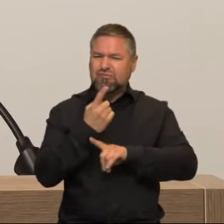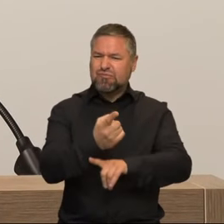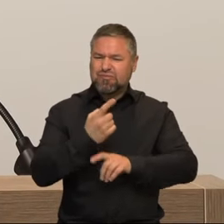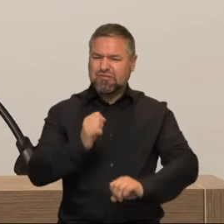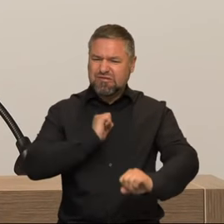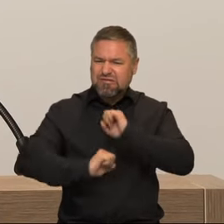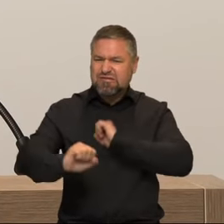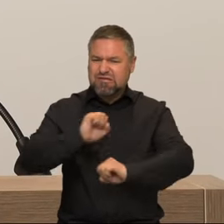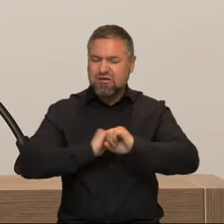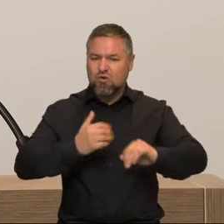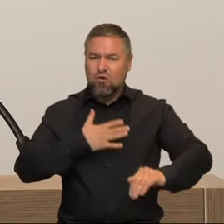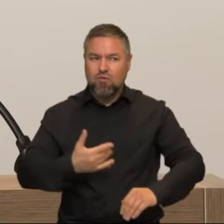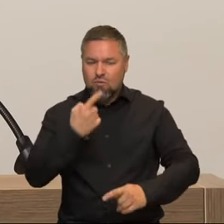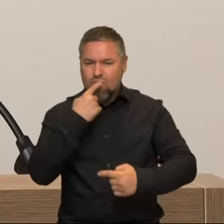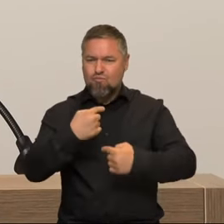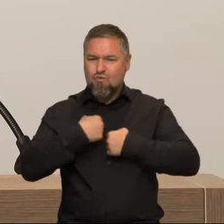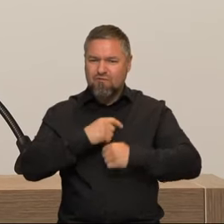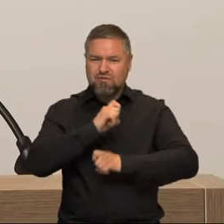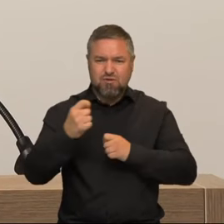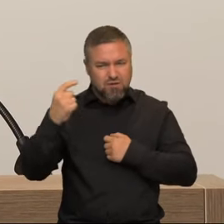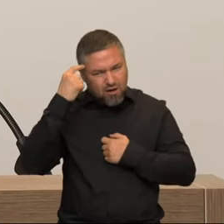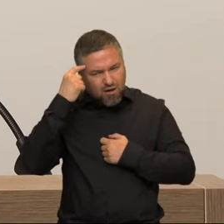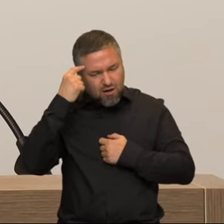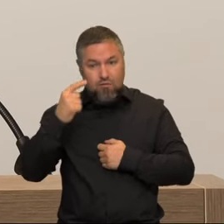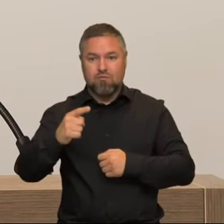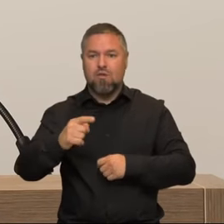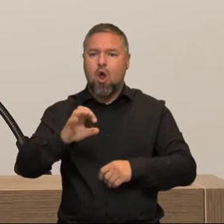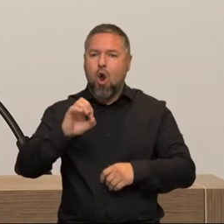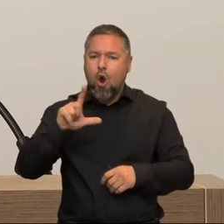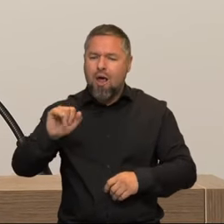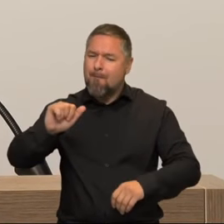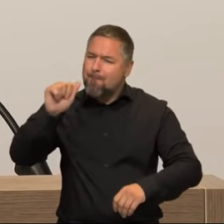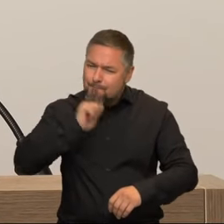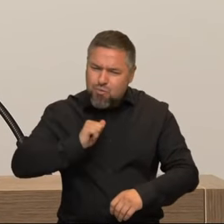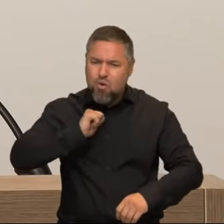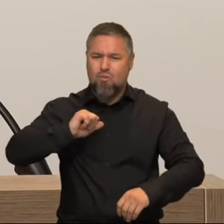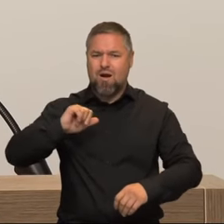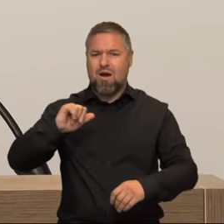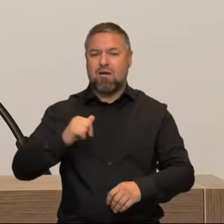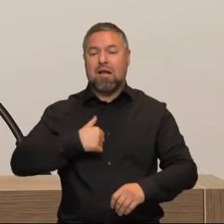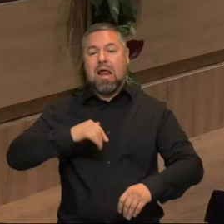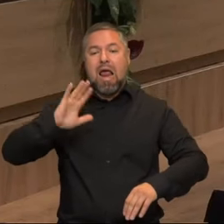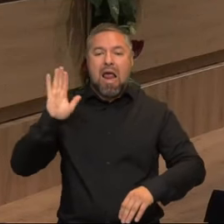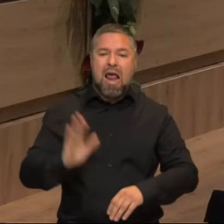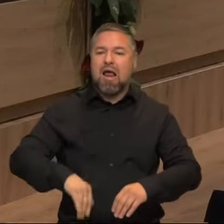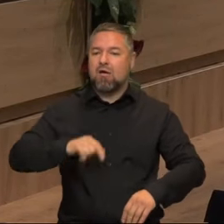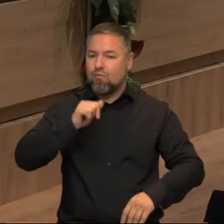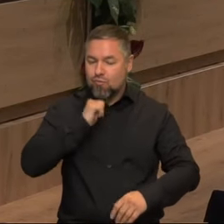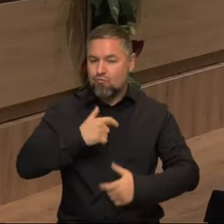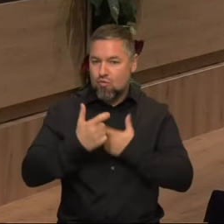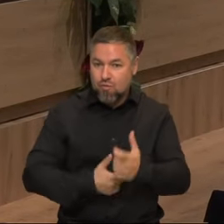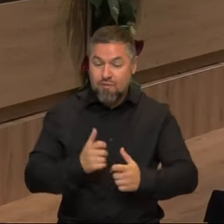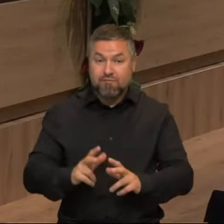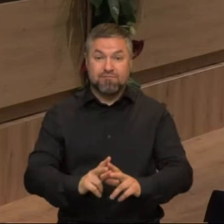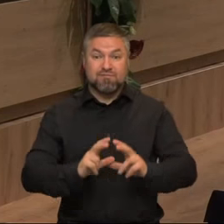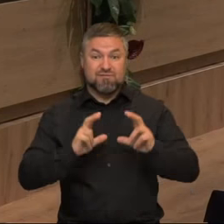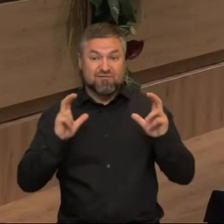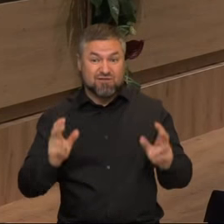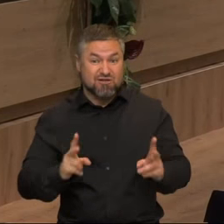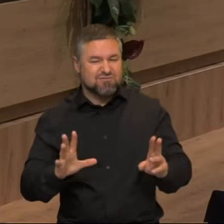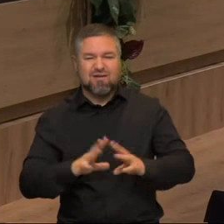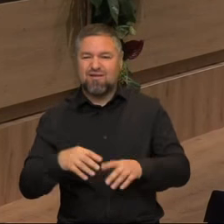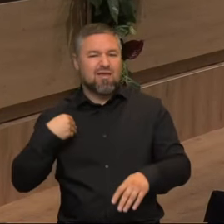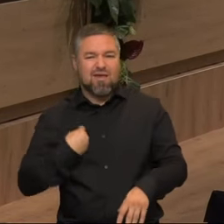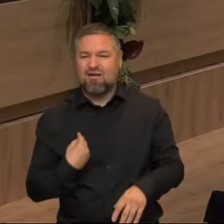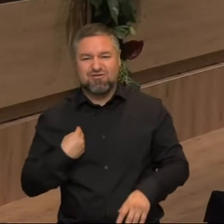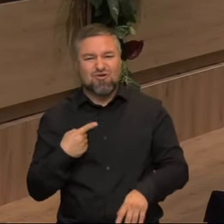mi ciągle gdzieś podpowiadał: Ola, chociaż spróbuj. No i tak więc zrobiłam. Z perspektywy czasu nie